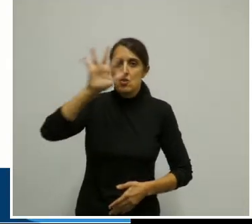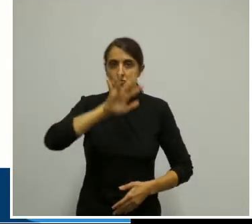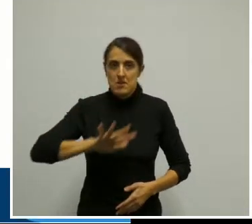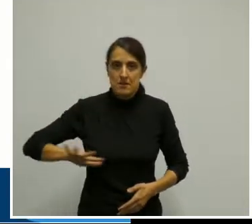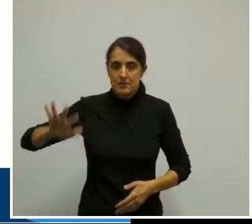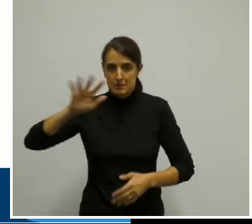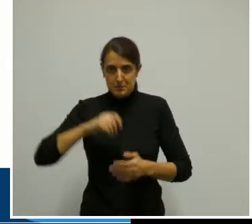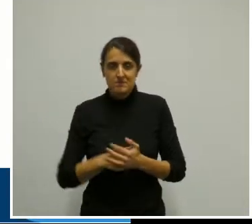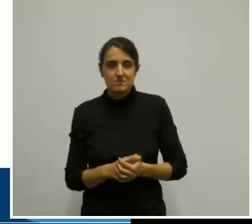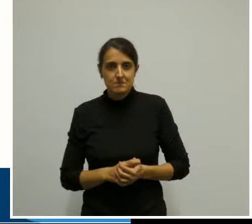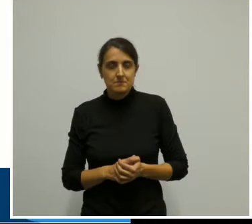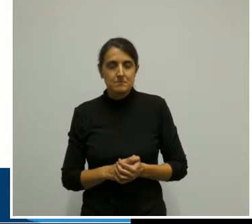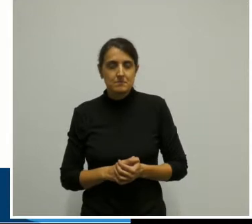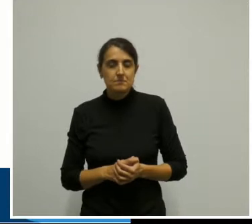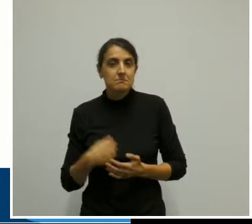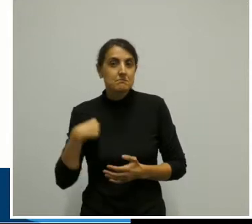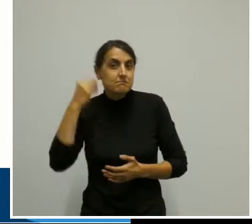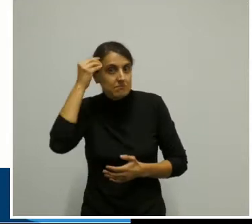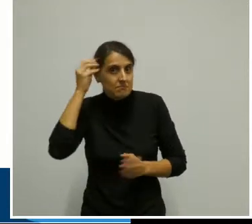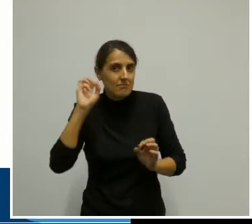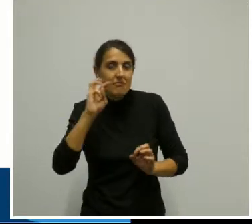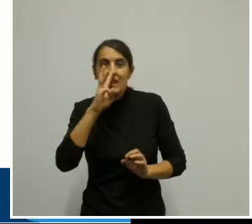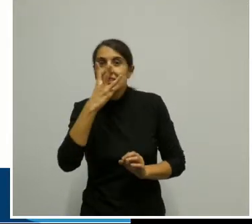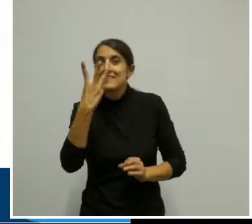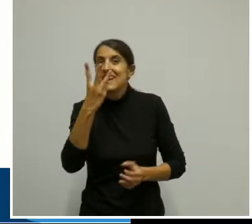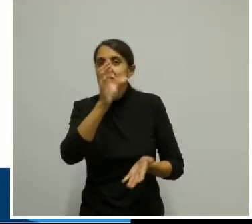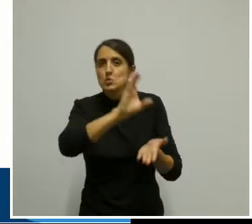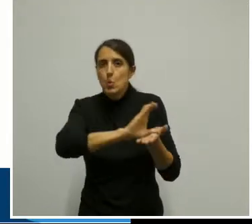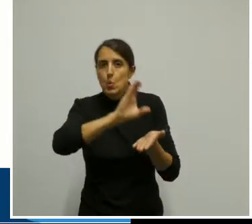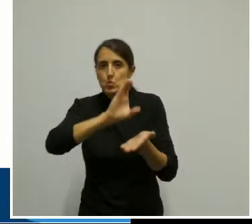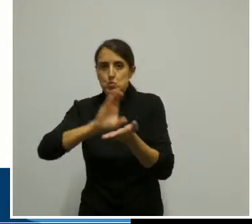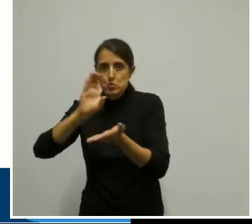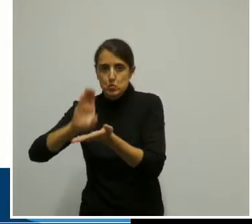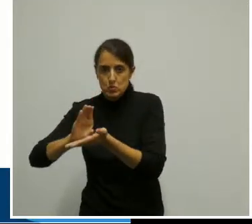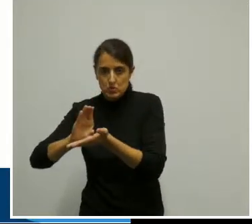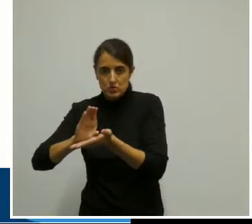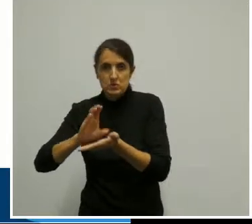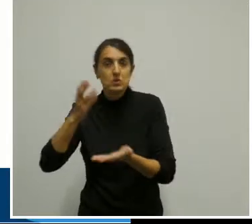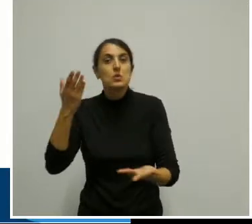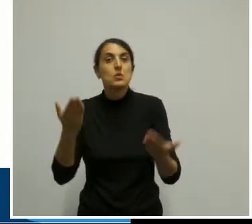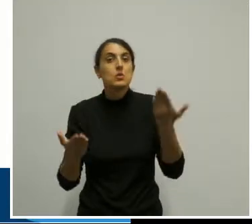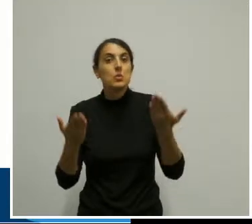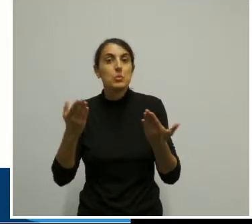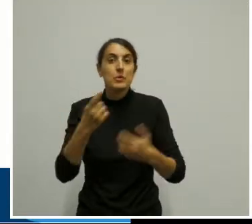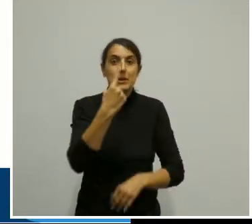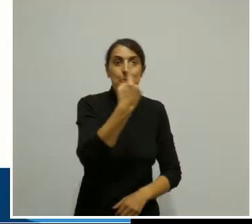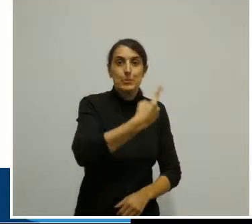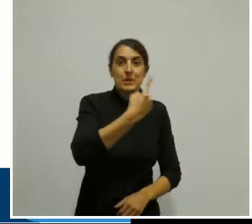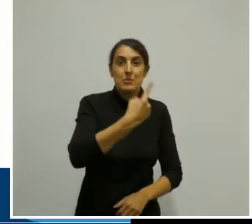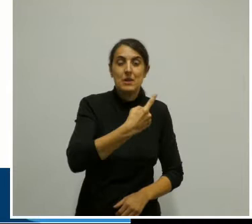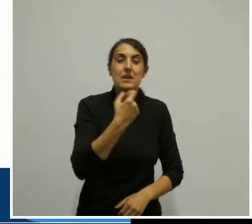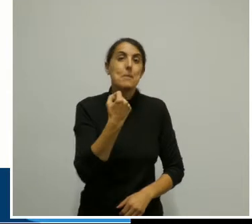Penseu que són tres cursos. Si comparem amb primària, que hi ha